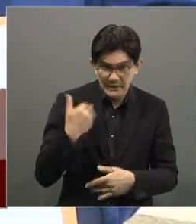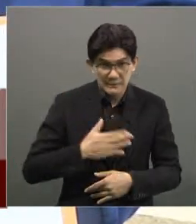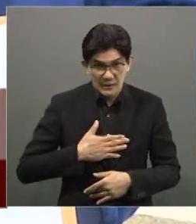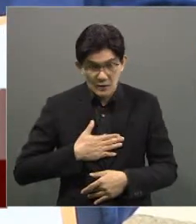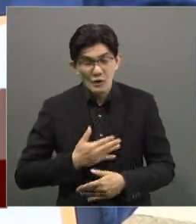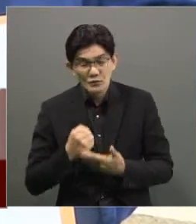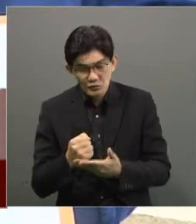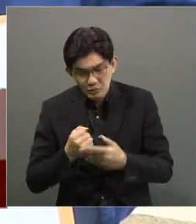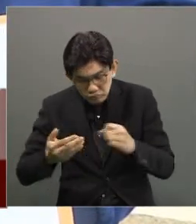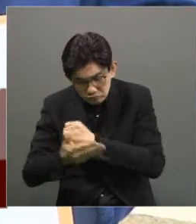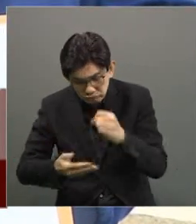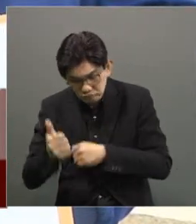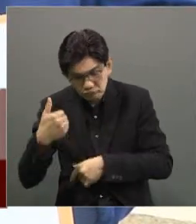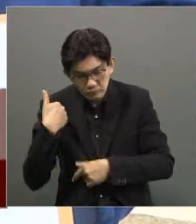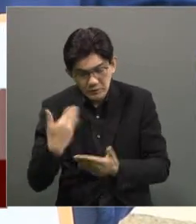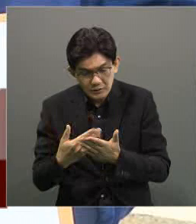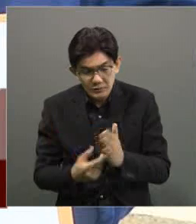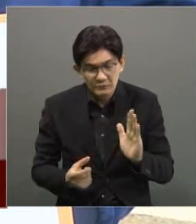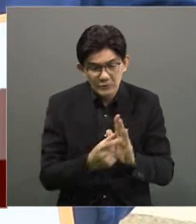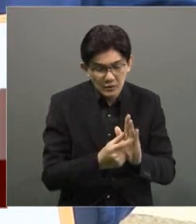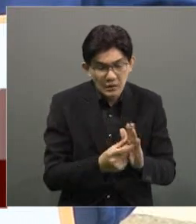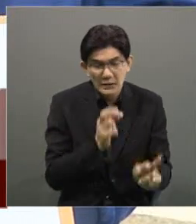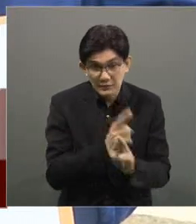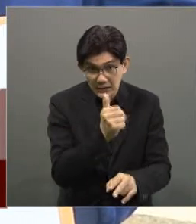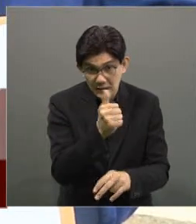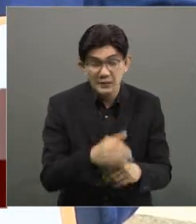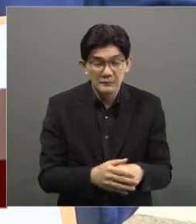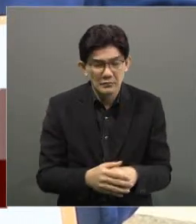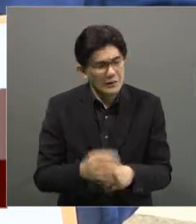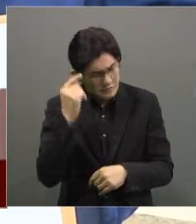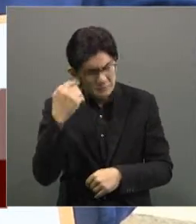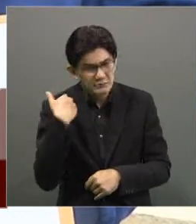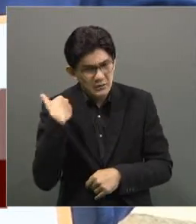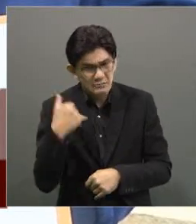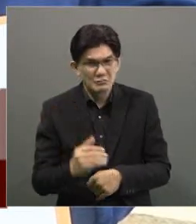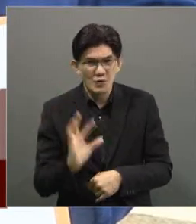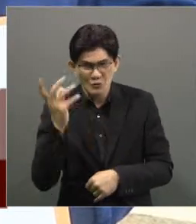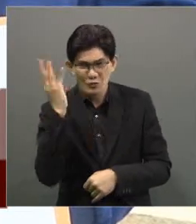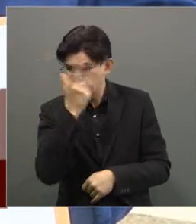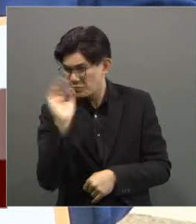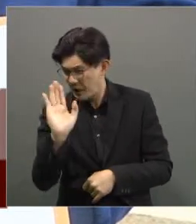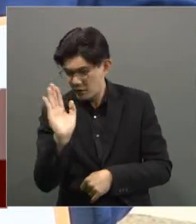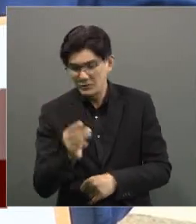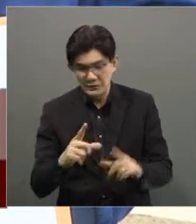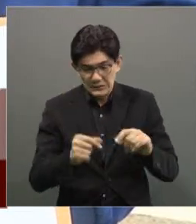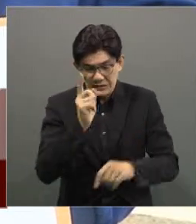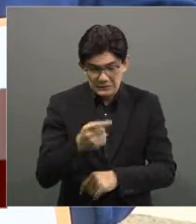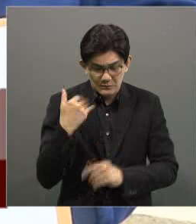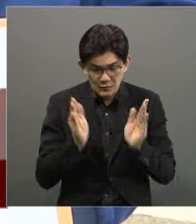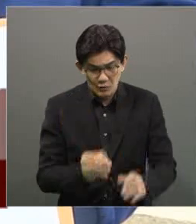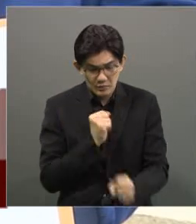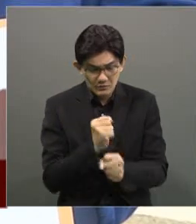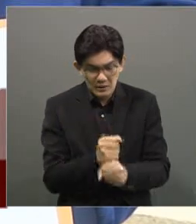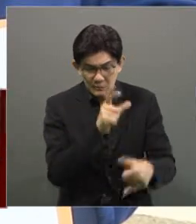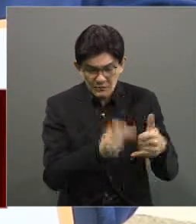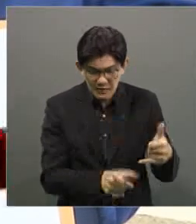ผู้ติดยาเอาชื่อฉันเข้าบำบัดคุณอย่าคิดว่ามันไม่มีค่ะไม่โลกสวยค่ะนี่คือเรื่องจริงค่ะที่มีเจ้าหน้าที่